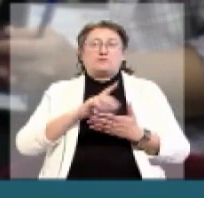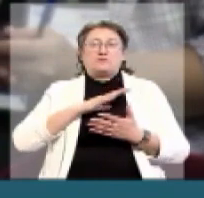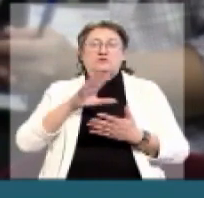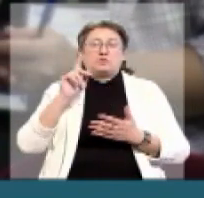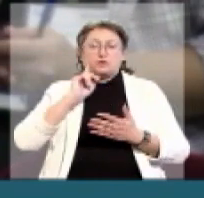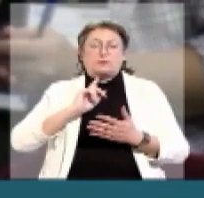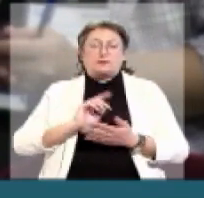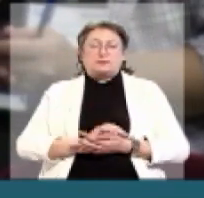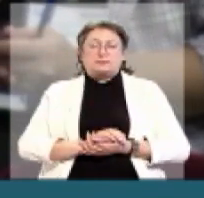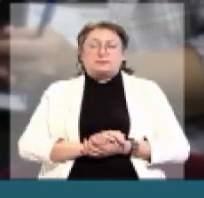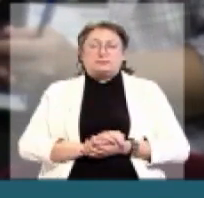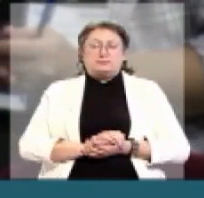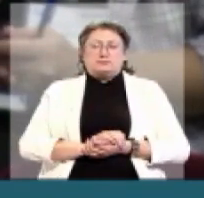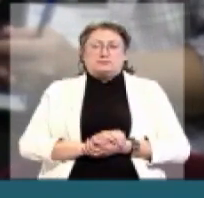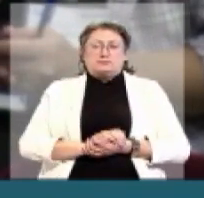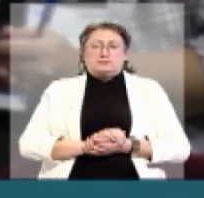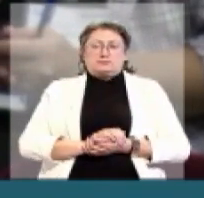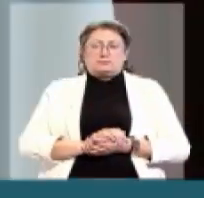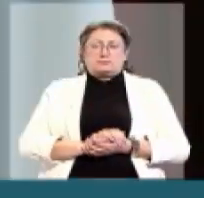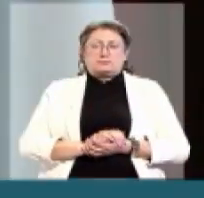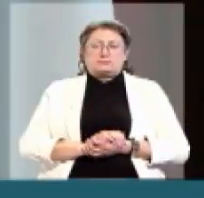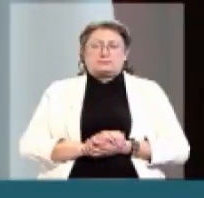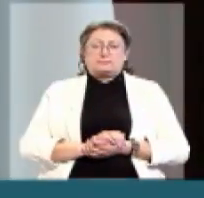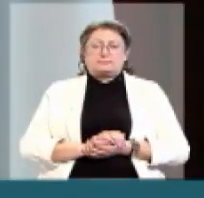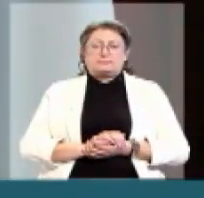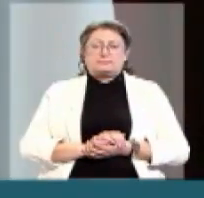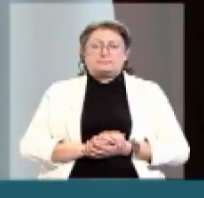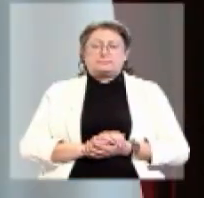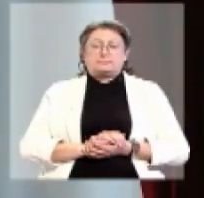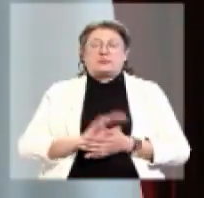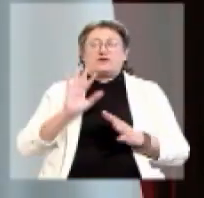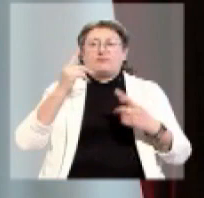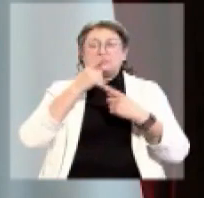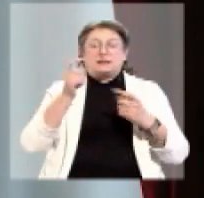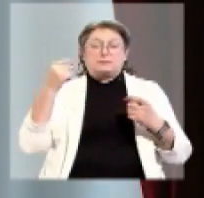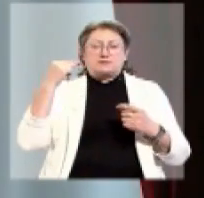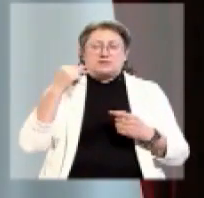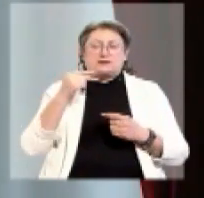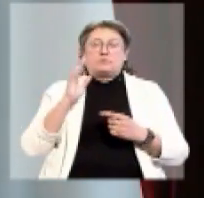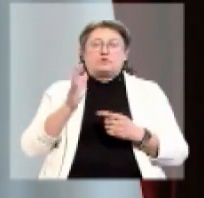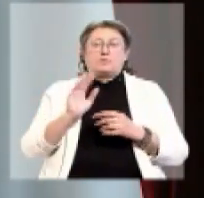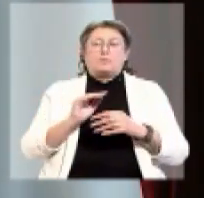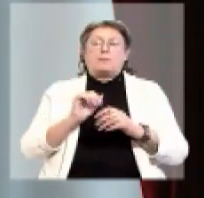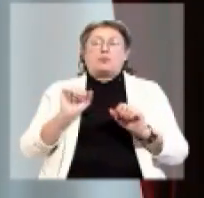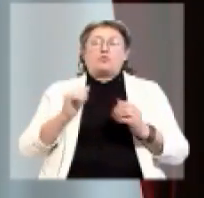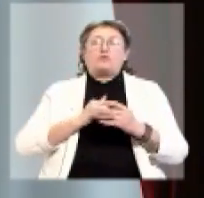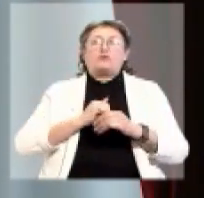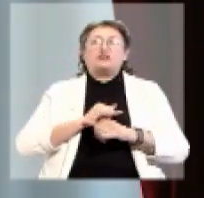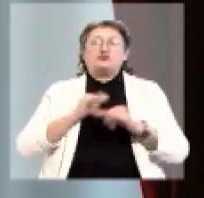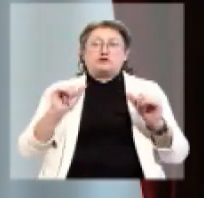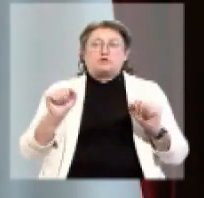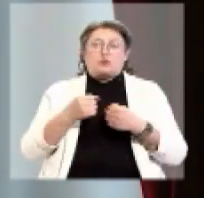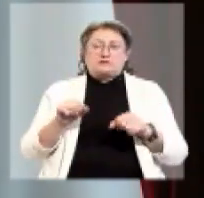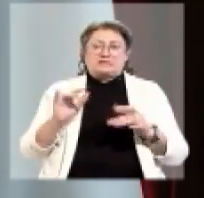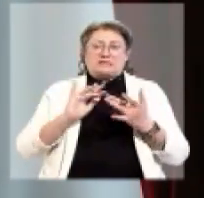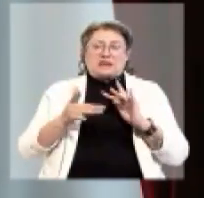де сондықтан білімді жетілдіріп отыру артық етпейді. Президент ағымдағы жылы 1 қыркүйекте жолдауын ескере отырып, ауылдық